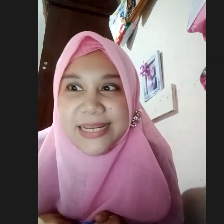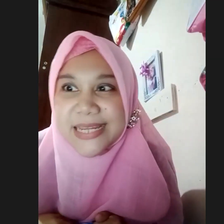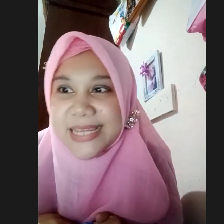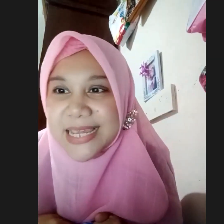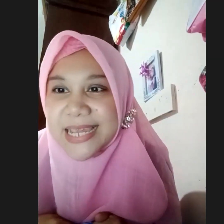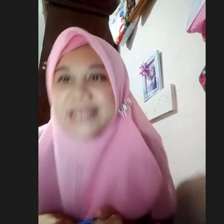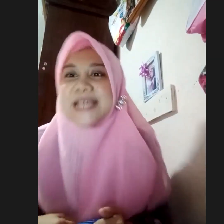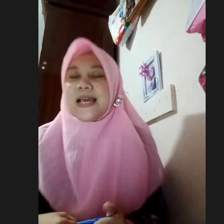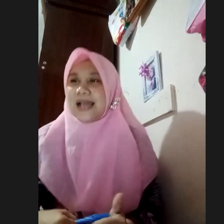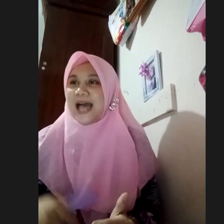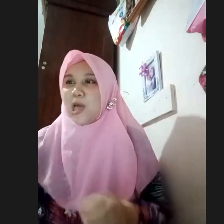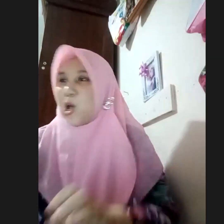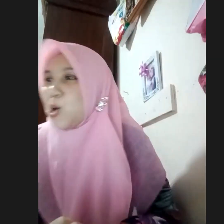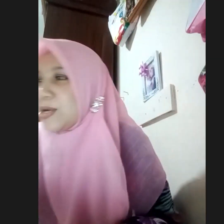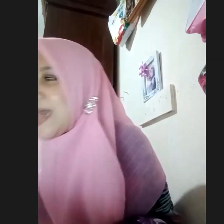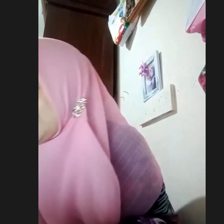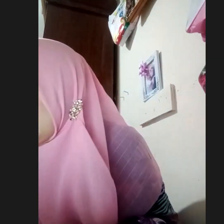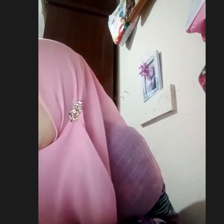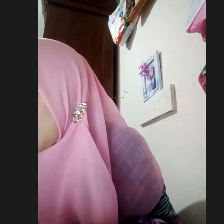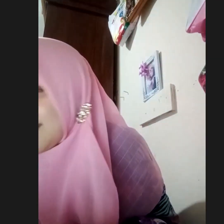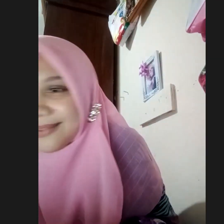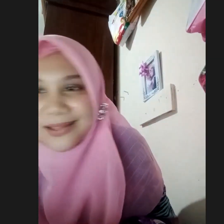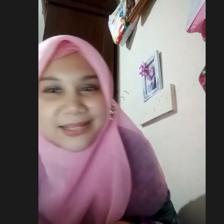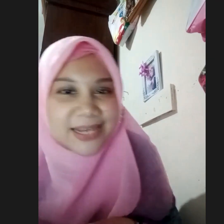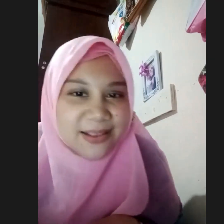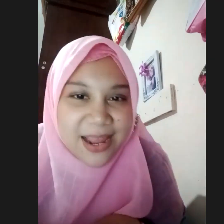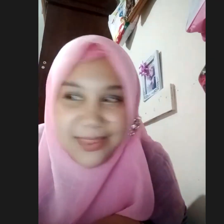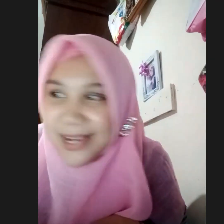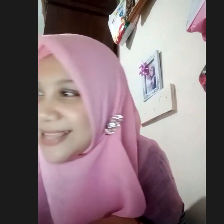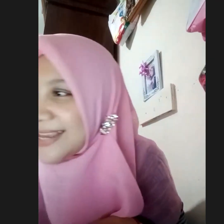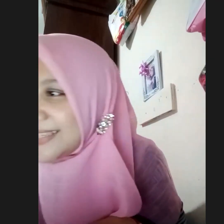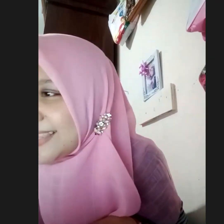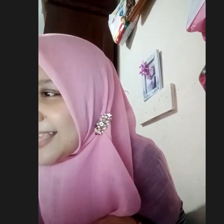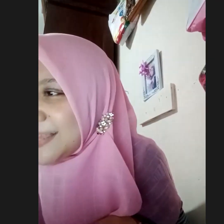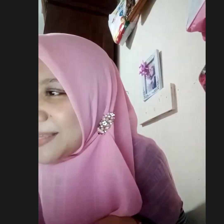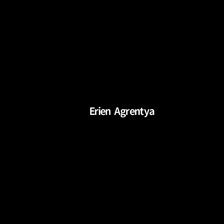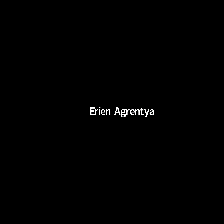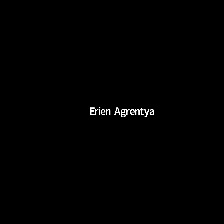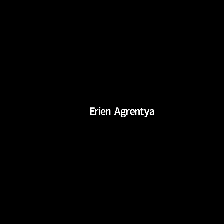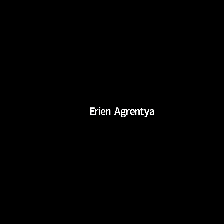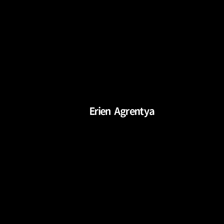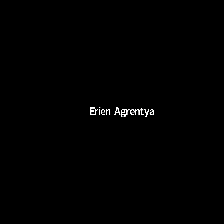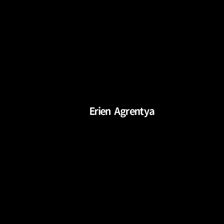Dokter Dini, kalau dari saya ini ada